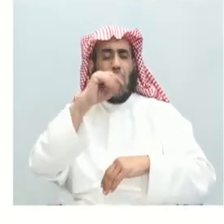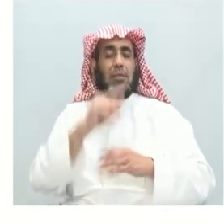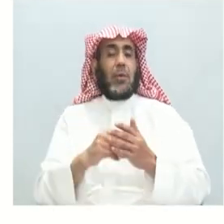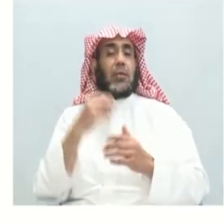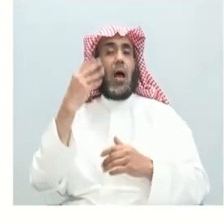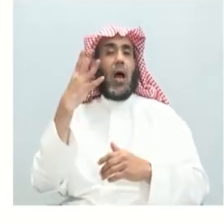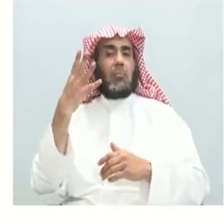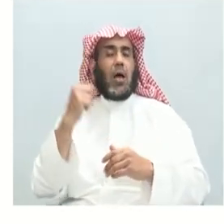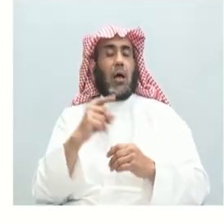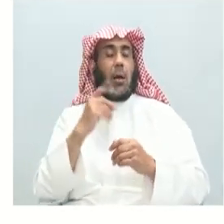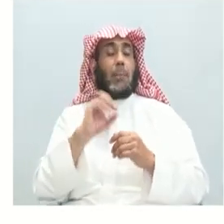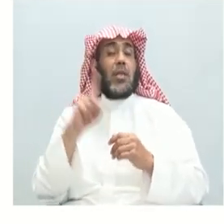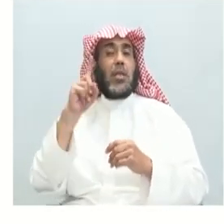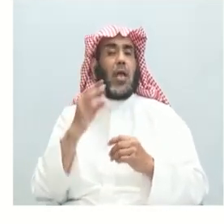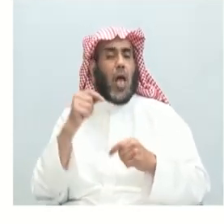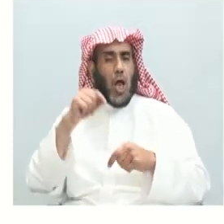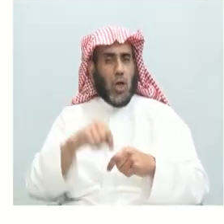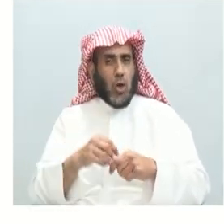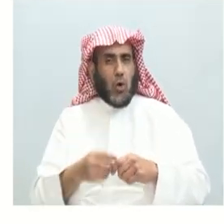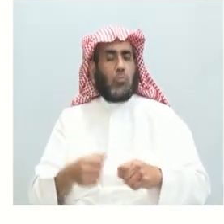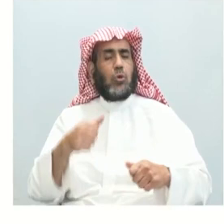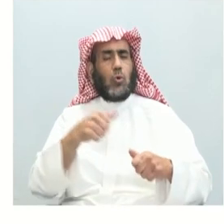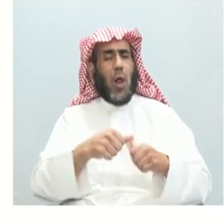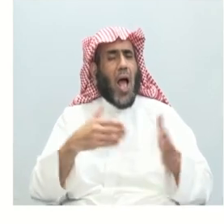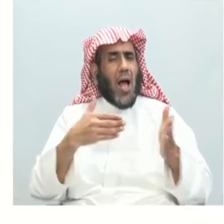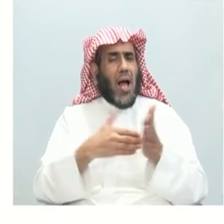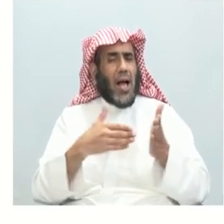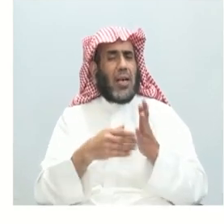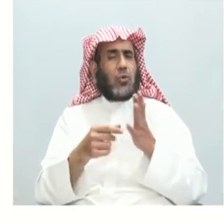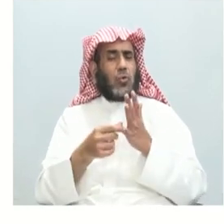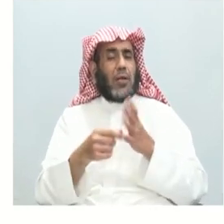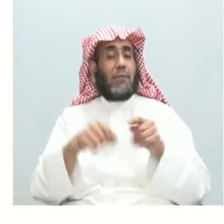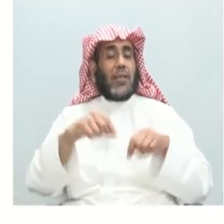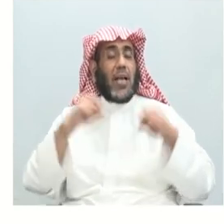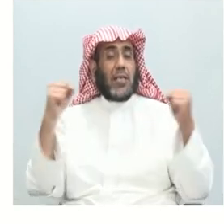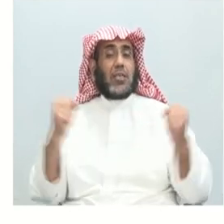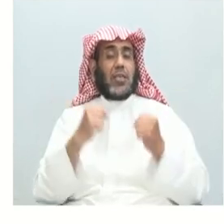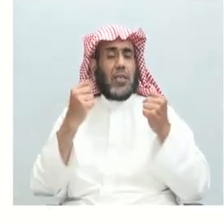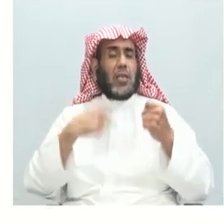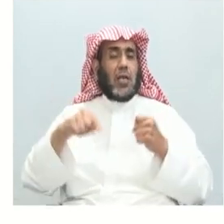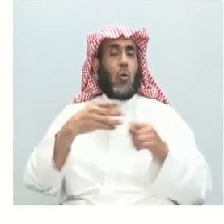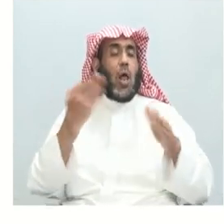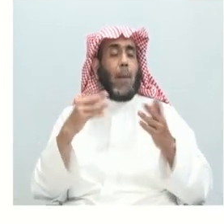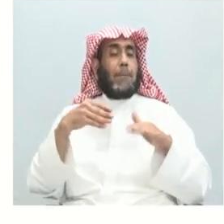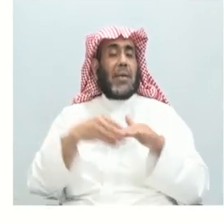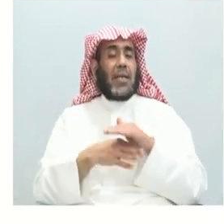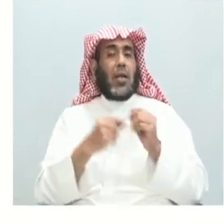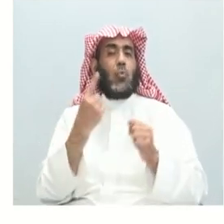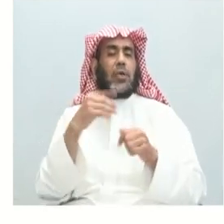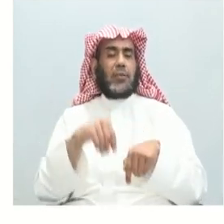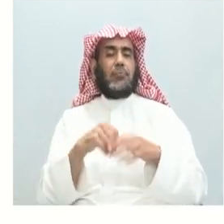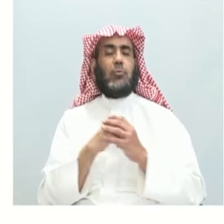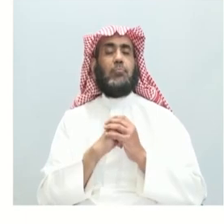اربعه اذا باذن الله اليوم سنستكمل ماذا اخر جزئيه في انشطتنا حول مدخل وحدتنا